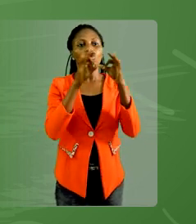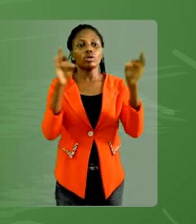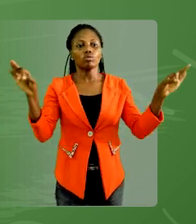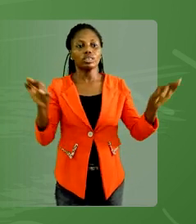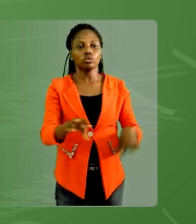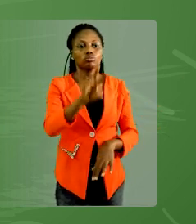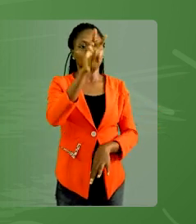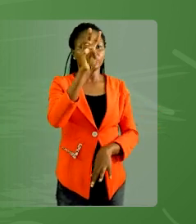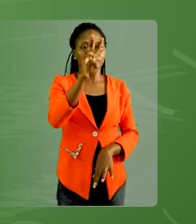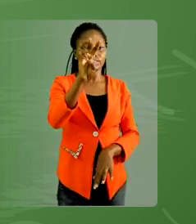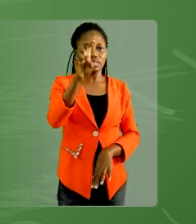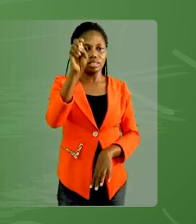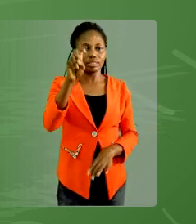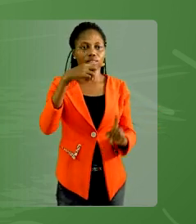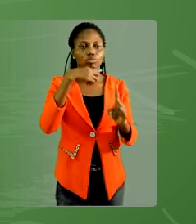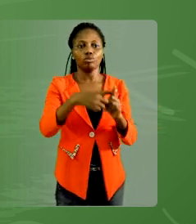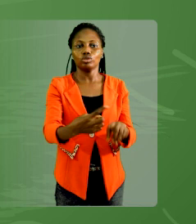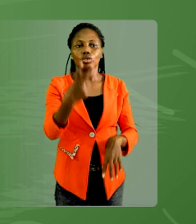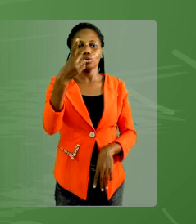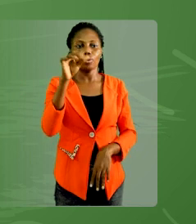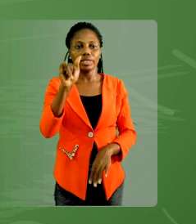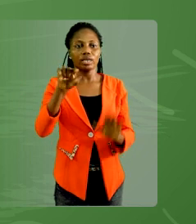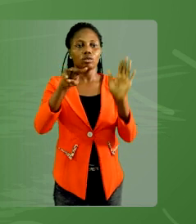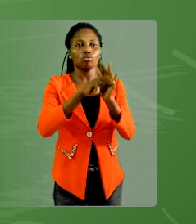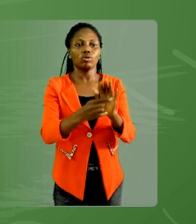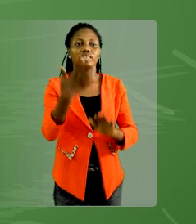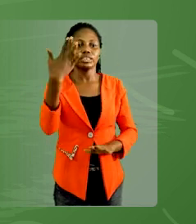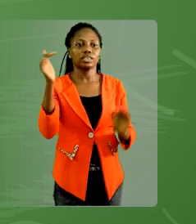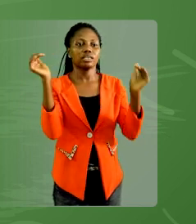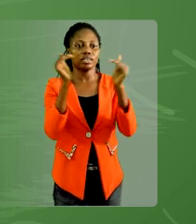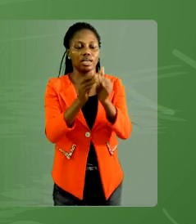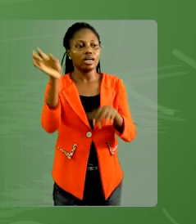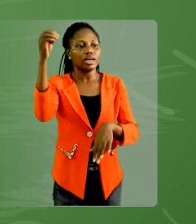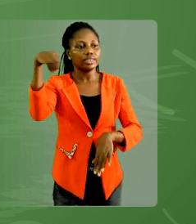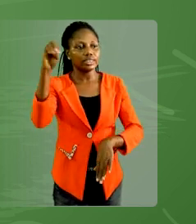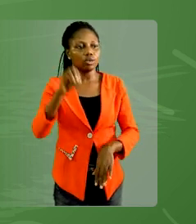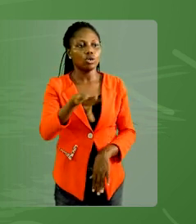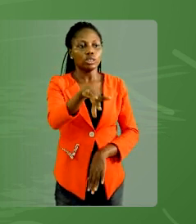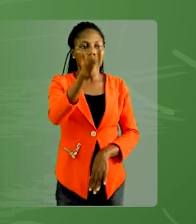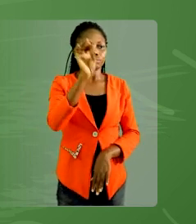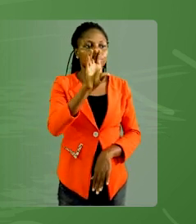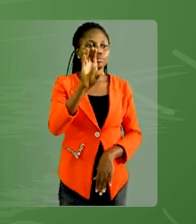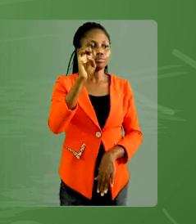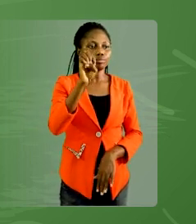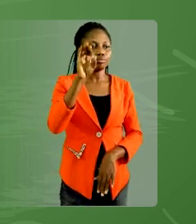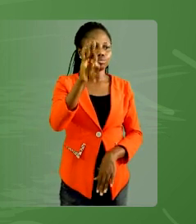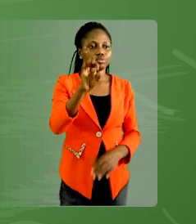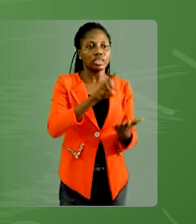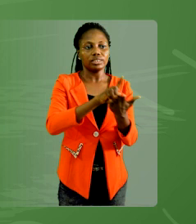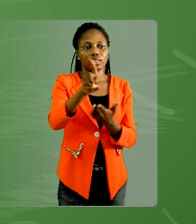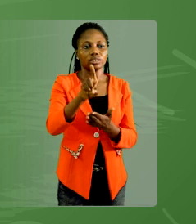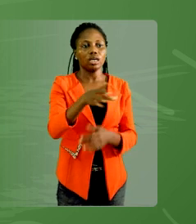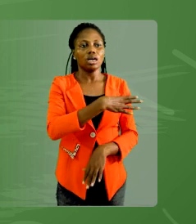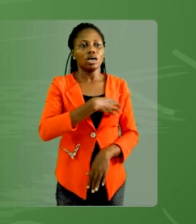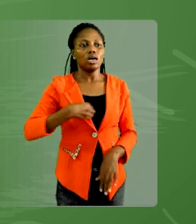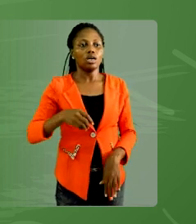6x plus 2y moins 5 égale à 0. Donc, déterminons le coefficient directeur